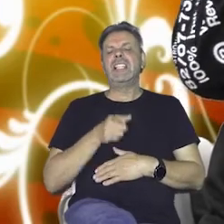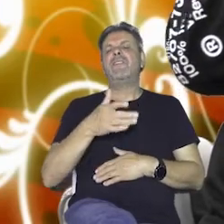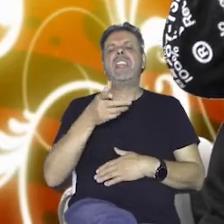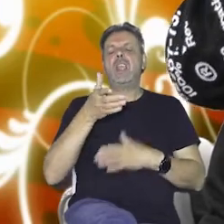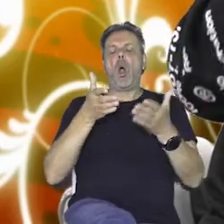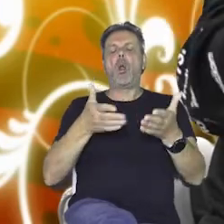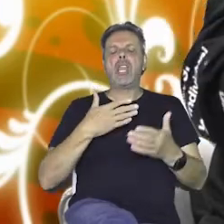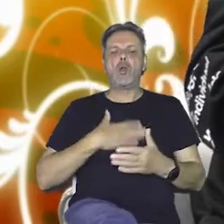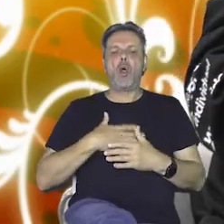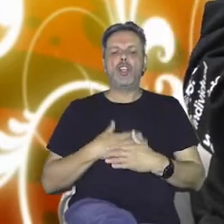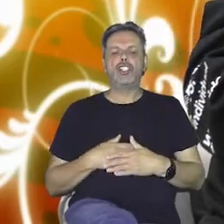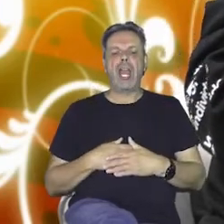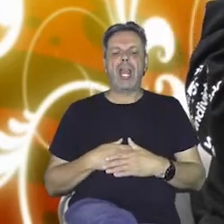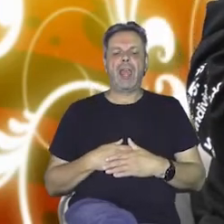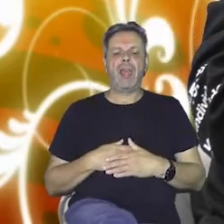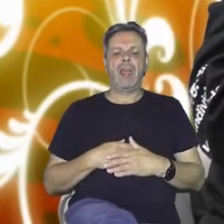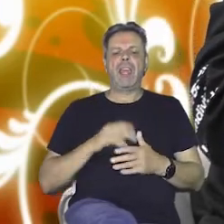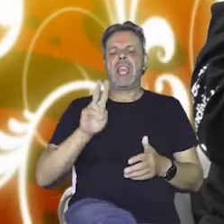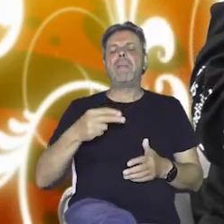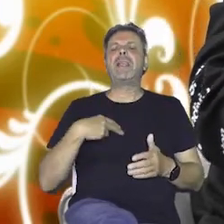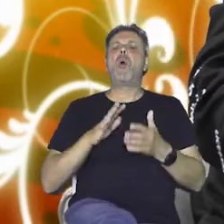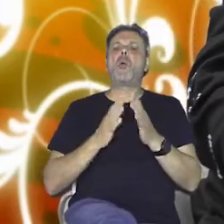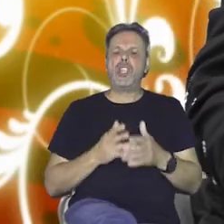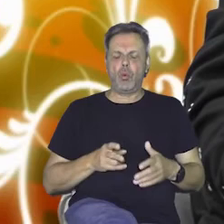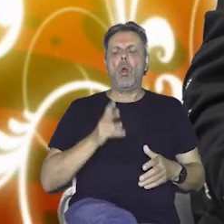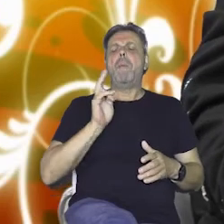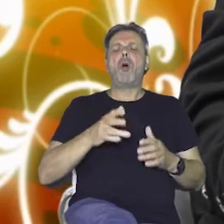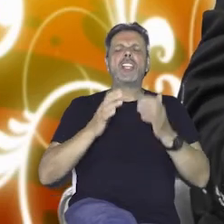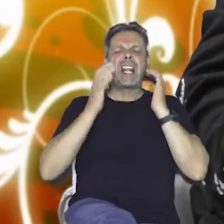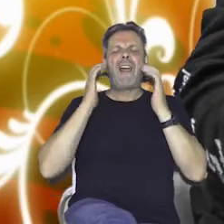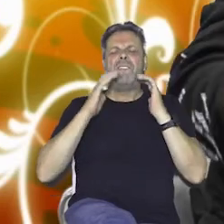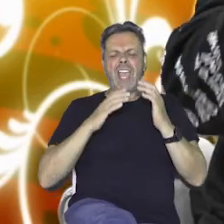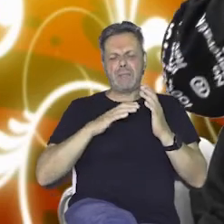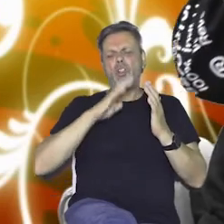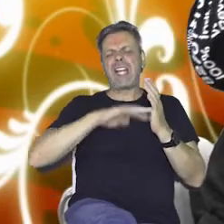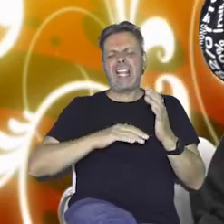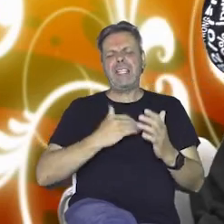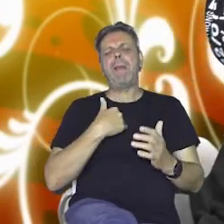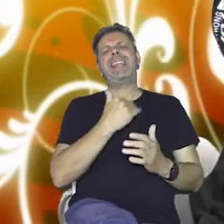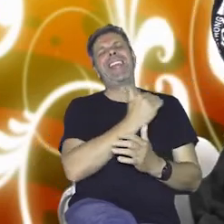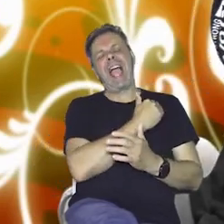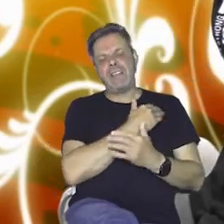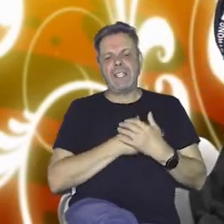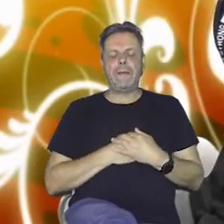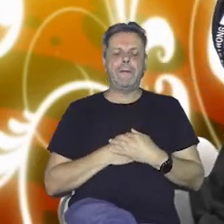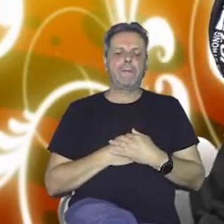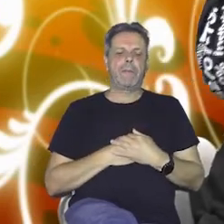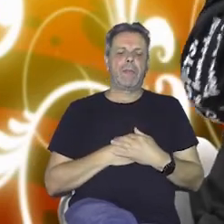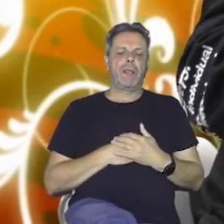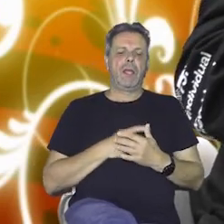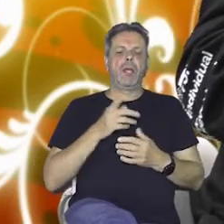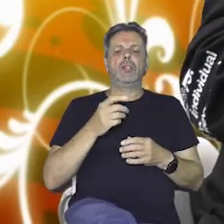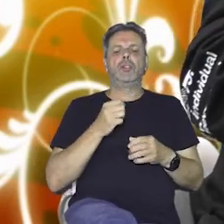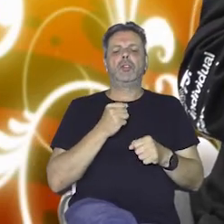žele, recimo imati moju knjigu, da mogu tu na Facebook stranicu se javiti meni u Messenger. Dobro. Jer to obično rade